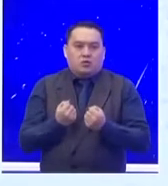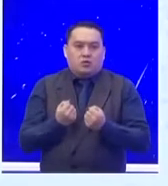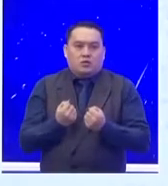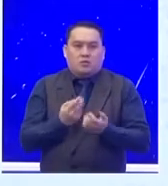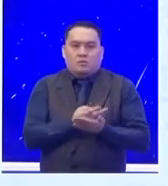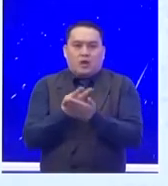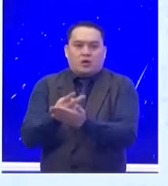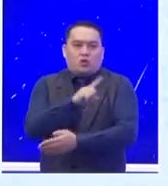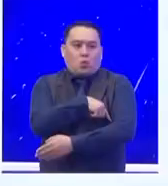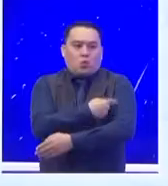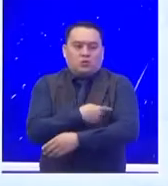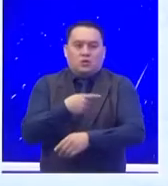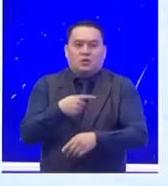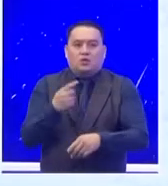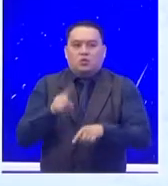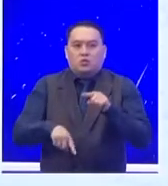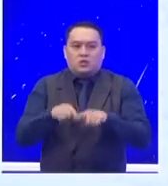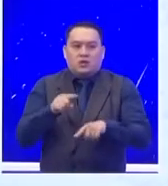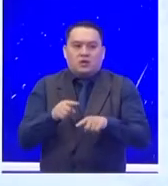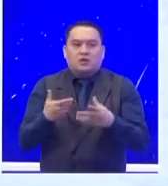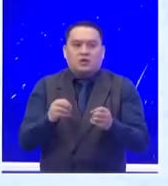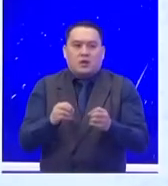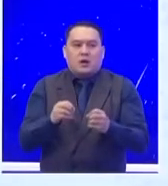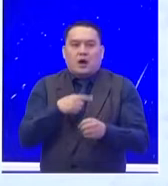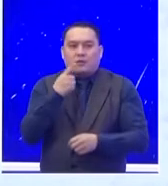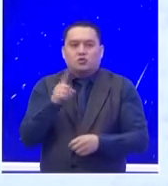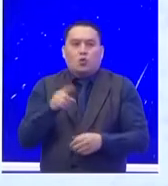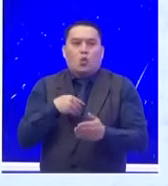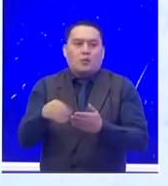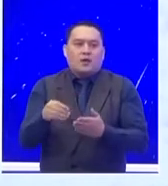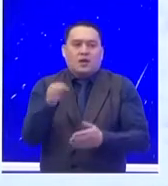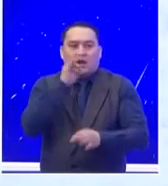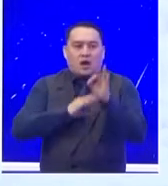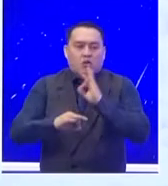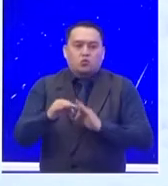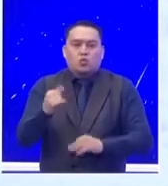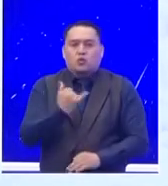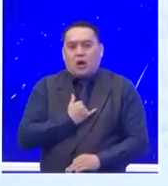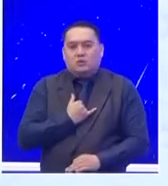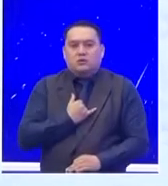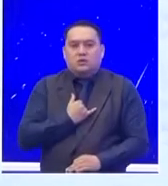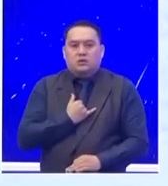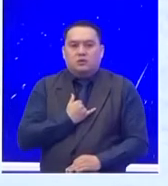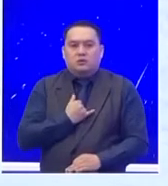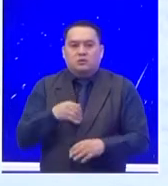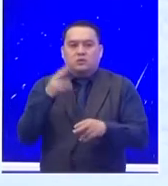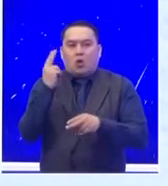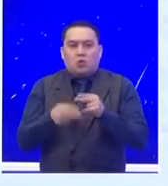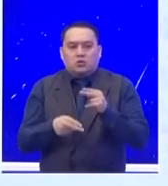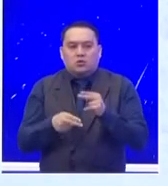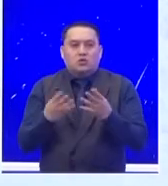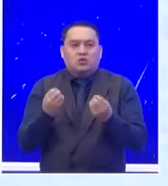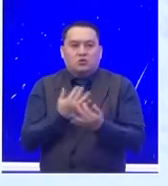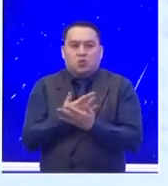больницу своих родственников, близких. Где-то в больницах говорят, что купите это лекарство, у нас закончились, да,